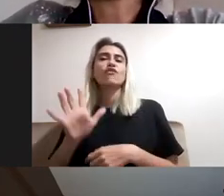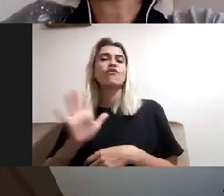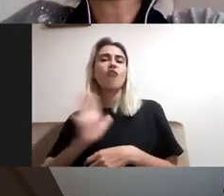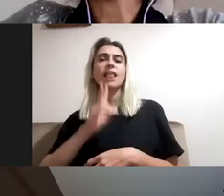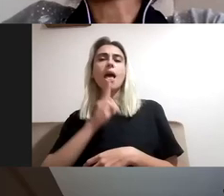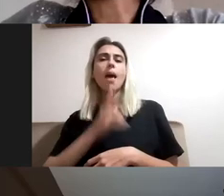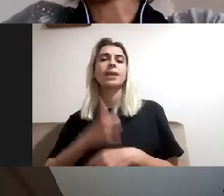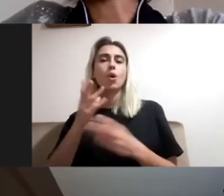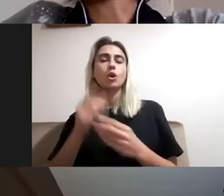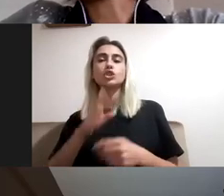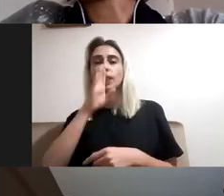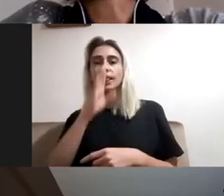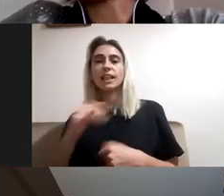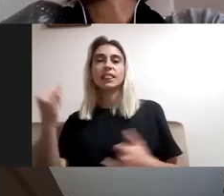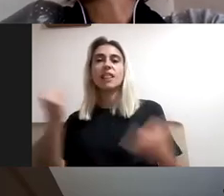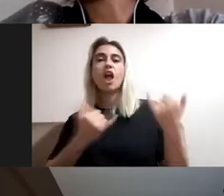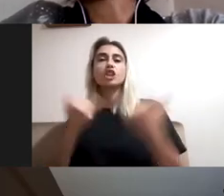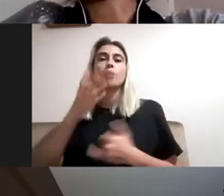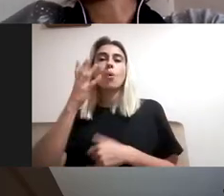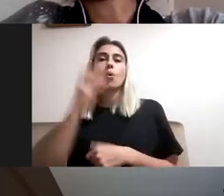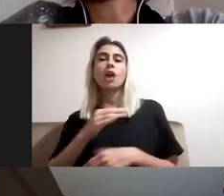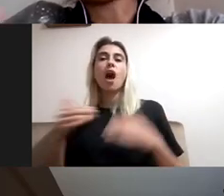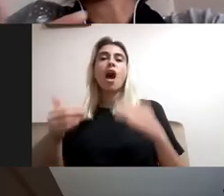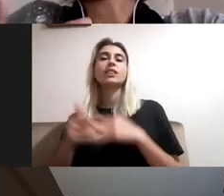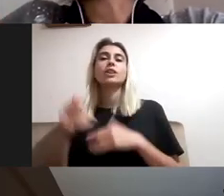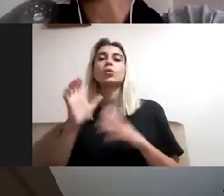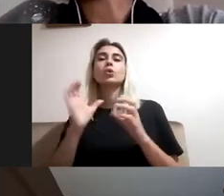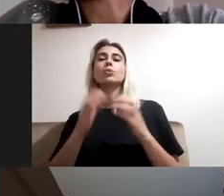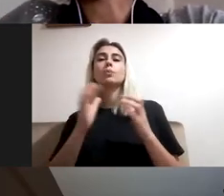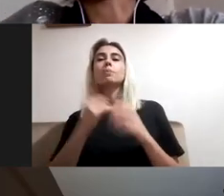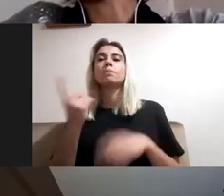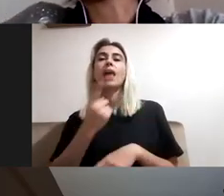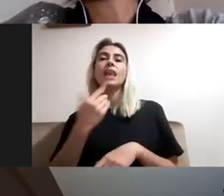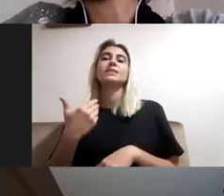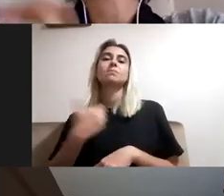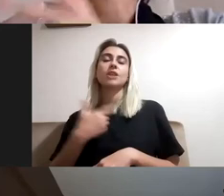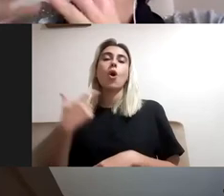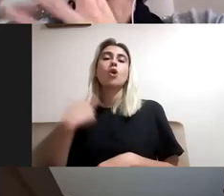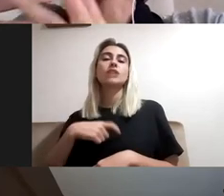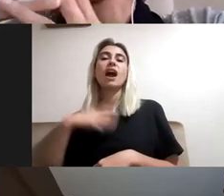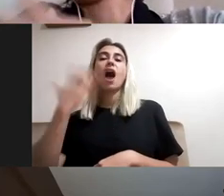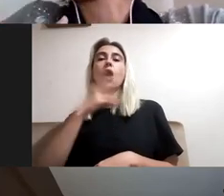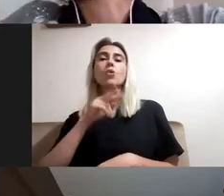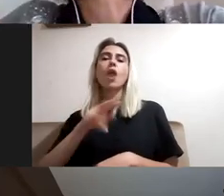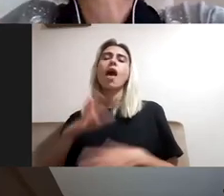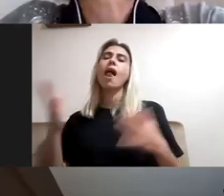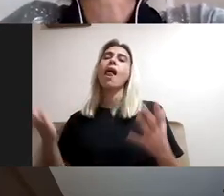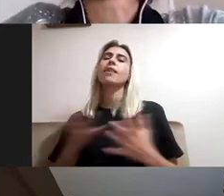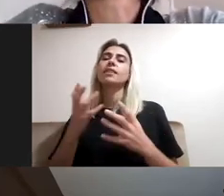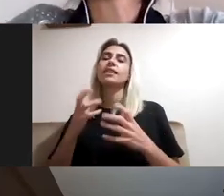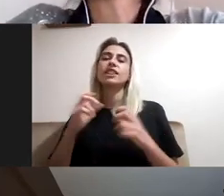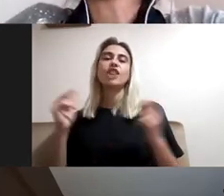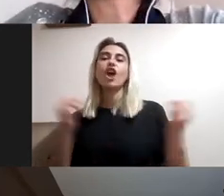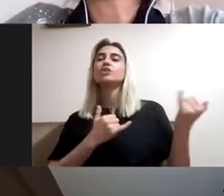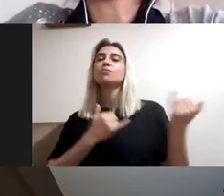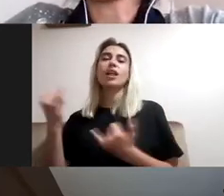Ve ciddi tartışmaların olduğu alt gruplarda bir tanesi de bizdik. Özellikle karayolu en hararetli tartışmaların olduğu